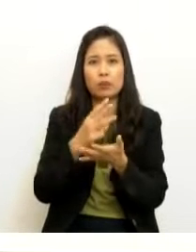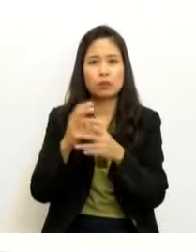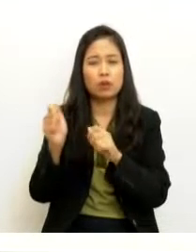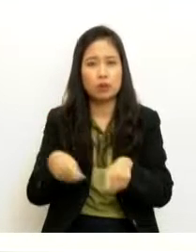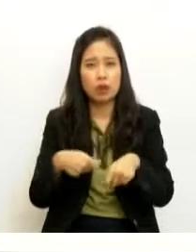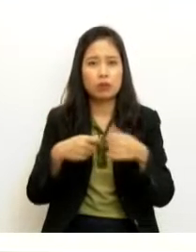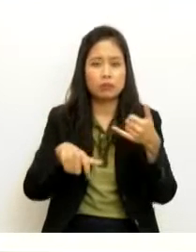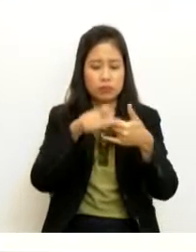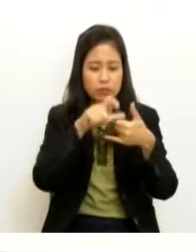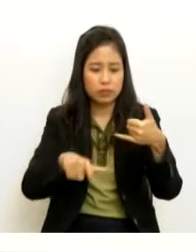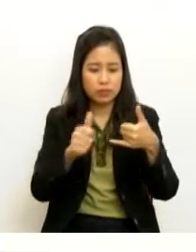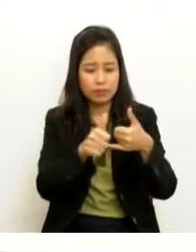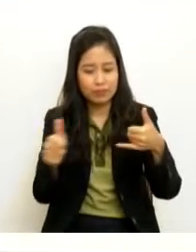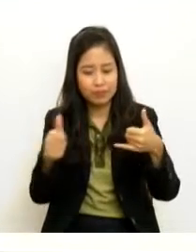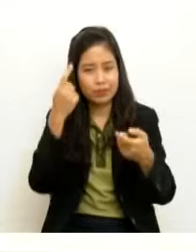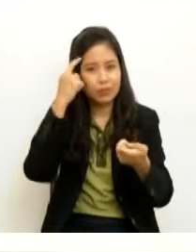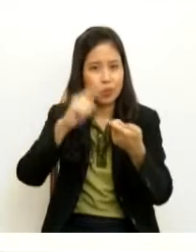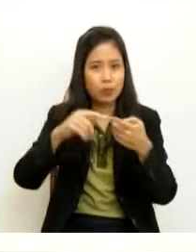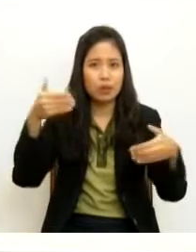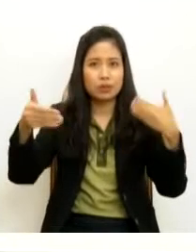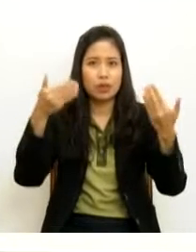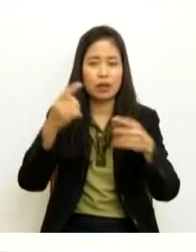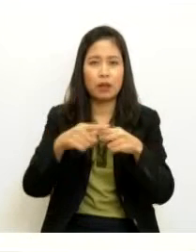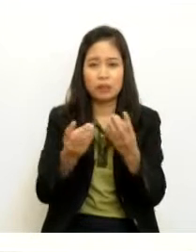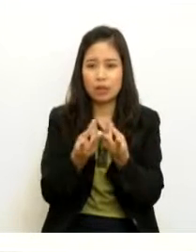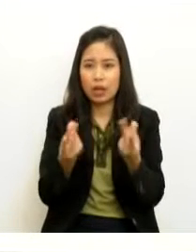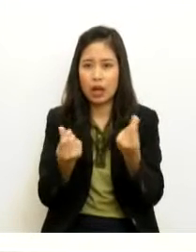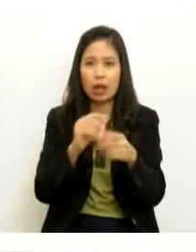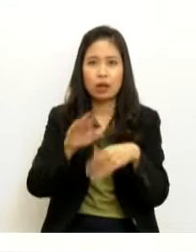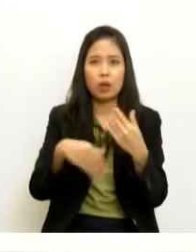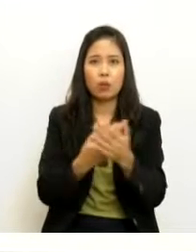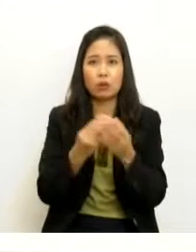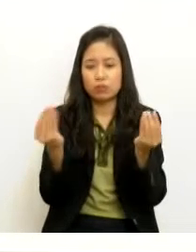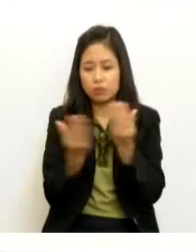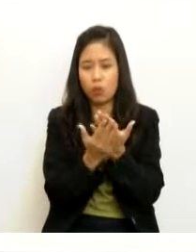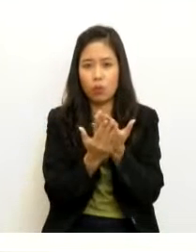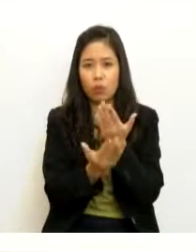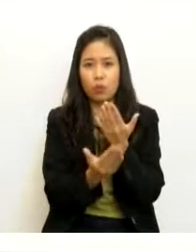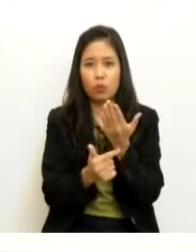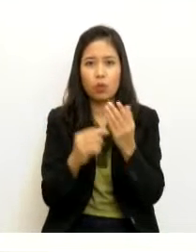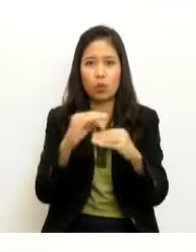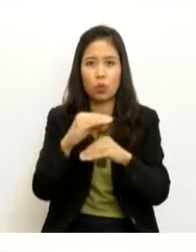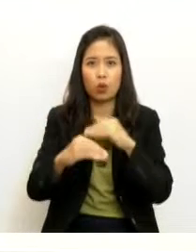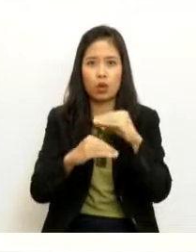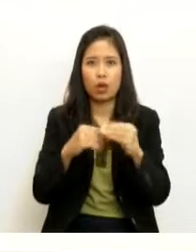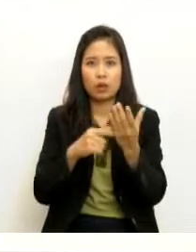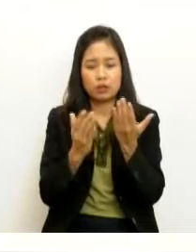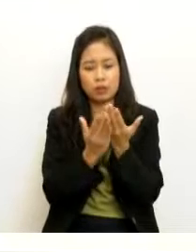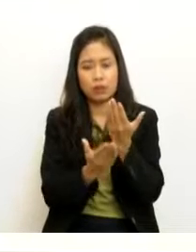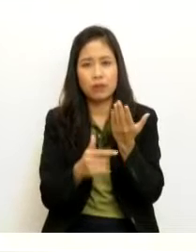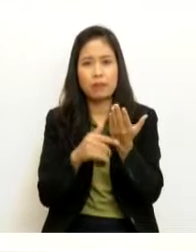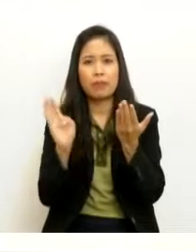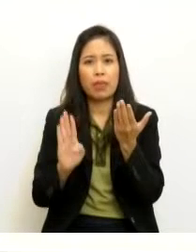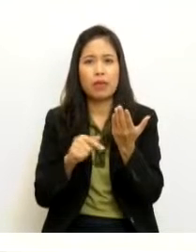ค์เป้าหมายกิจกรรมแต่ใช้เงินแค่500บาทก็อยู่ในโครงการซึ่งลักษณะแบบนี้มันเป็